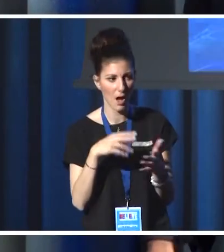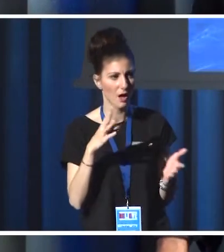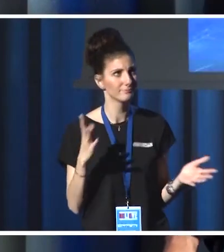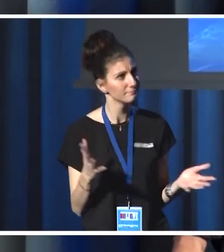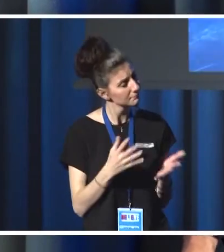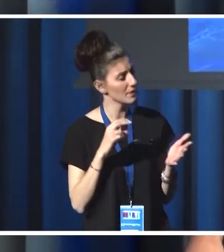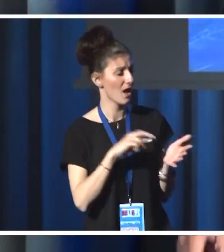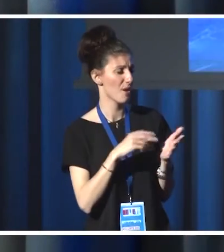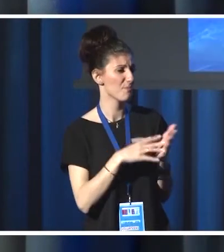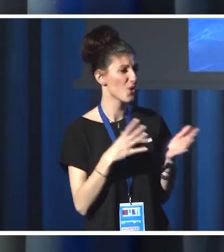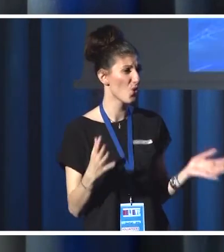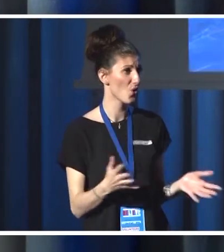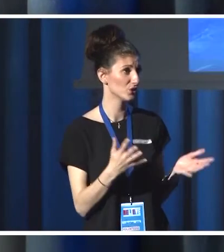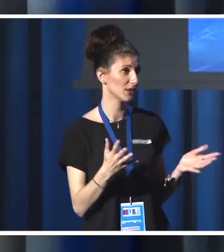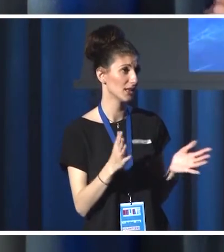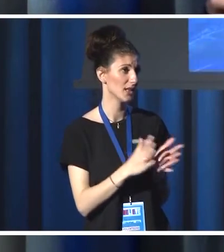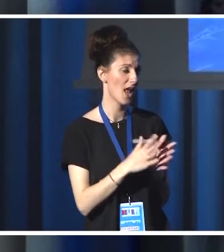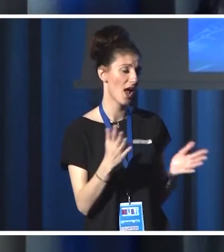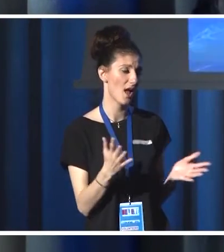κάποιος μα